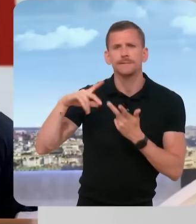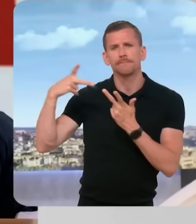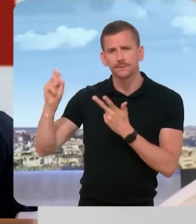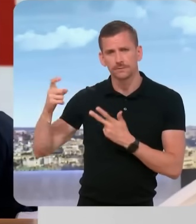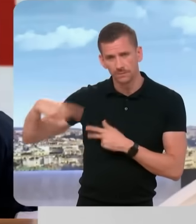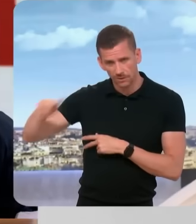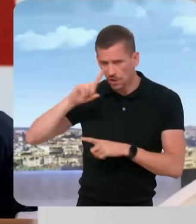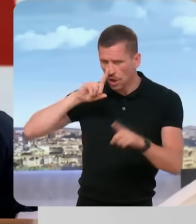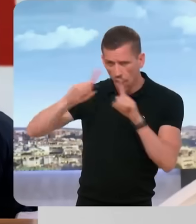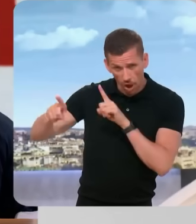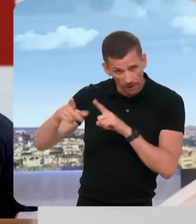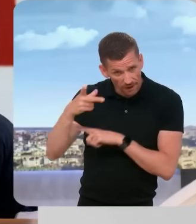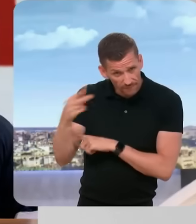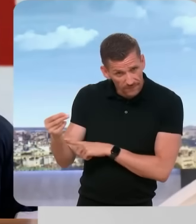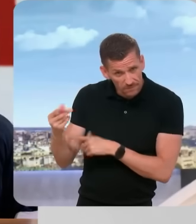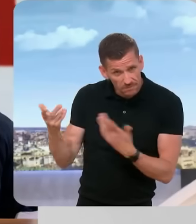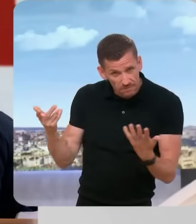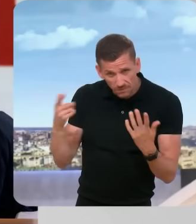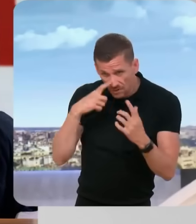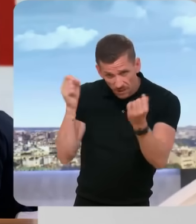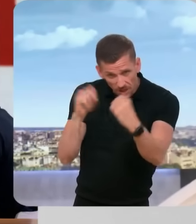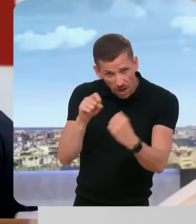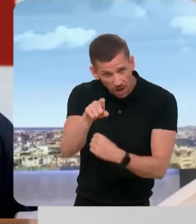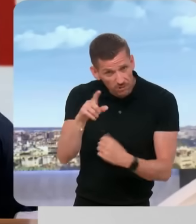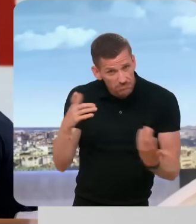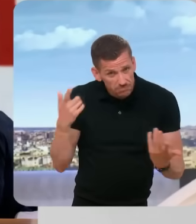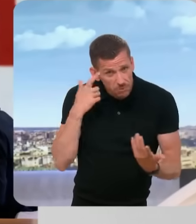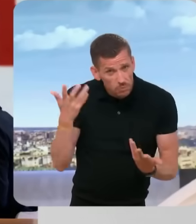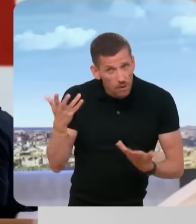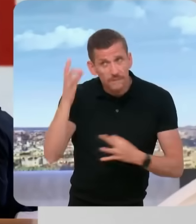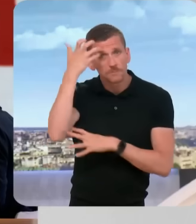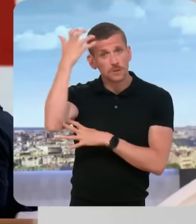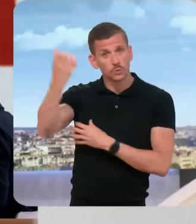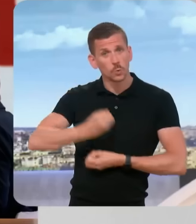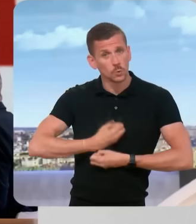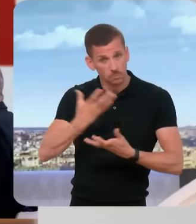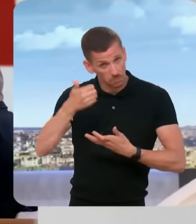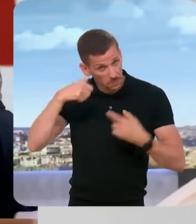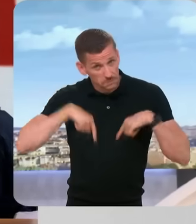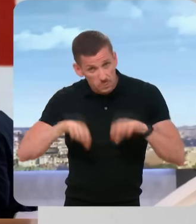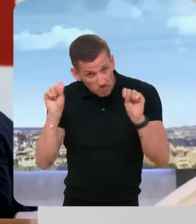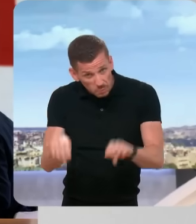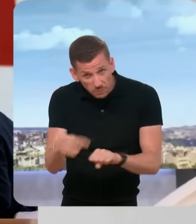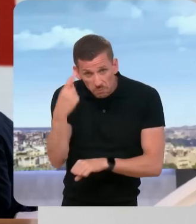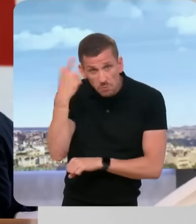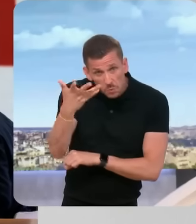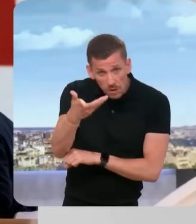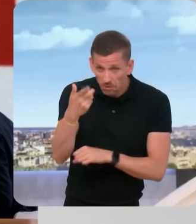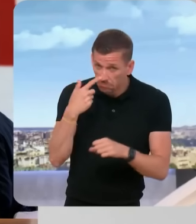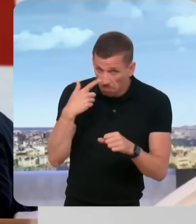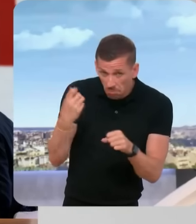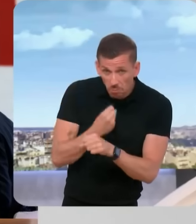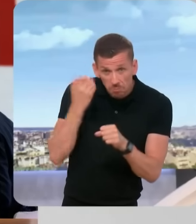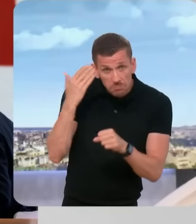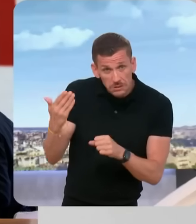erreur. Est-ce que vous êtes aussi sur cette ligne? Vous maintenez que Jean-Luc Mélenchon pourrait être Premier ministre si vous gagnez les élections? Il faut remarquer que